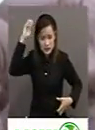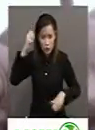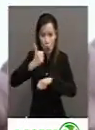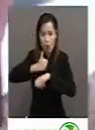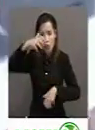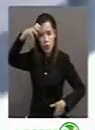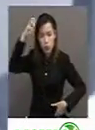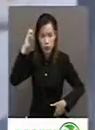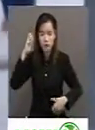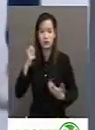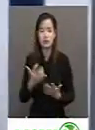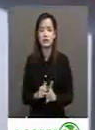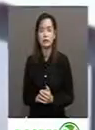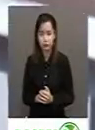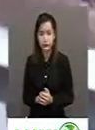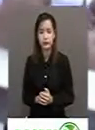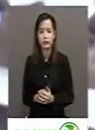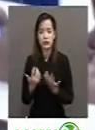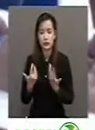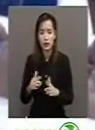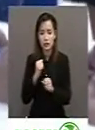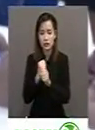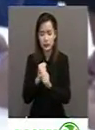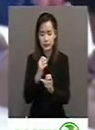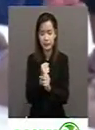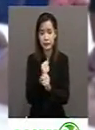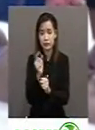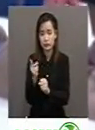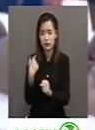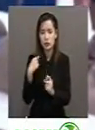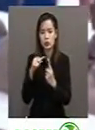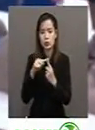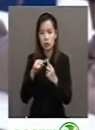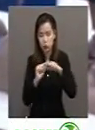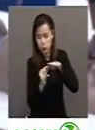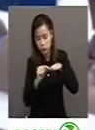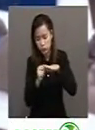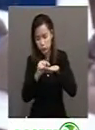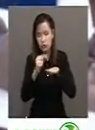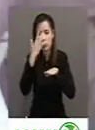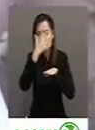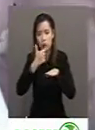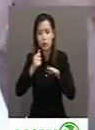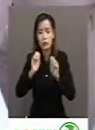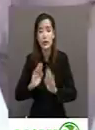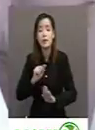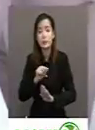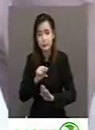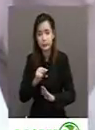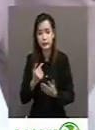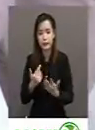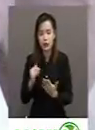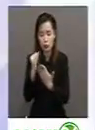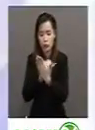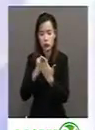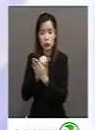ห์กินรีเป็นต้นงานประติมากรรมประกอบพระเมรุมาตรอยู่ในขั้นตอนตกแต่งลวดลายต้นแบบขณะที่งานจิตรกรรมฉ